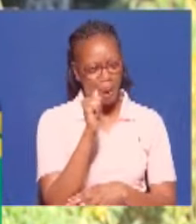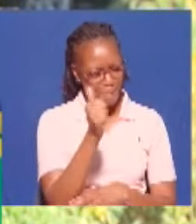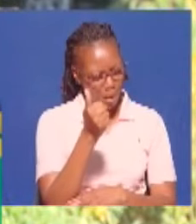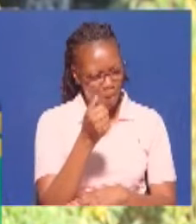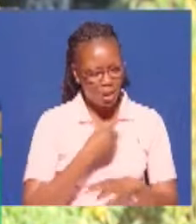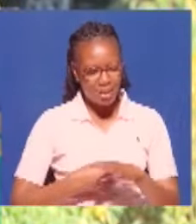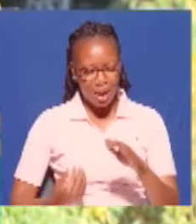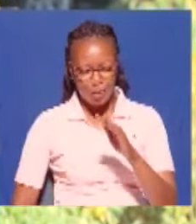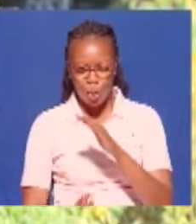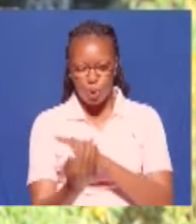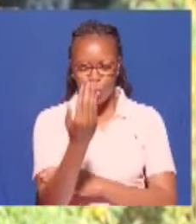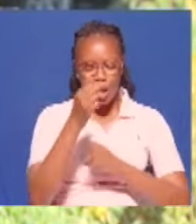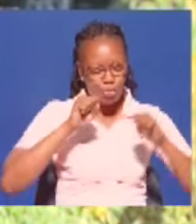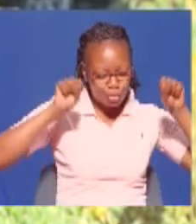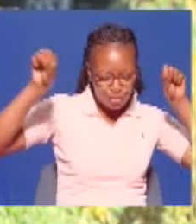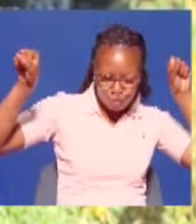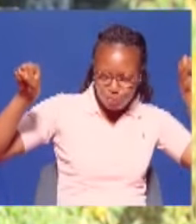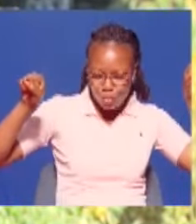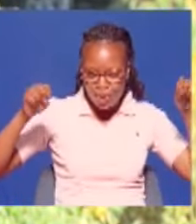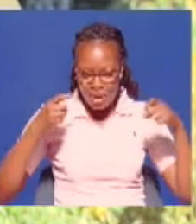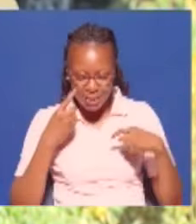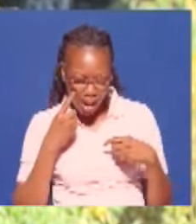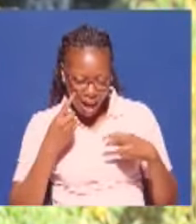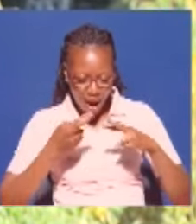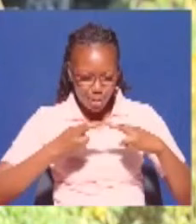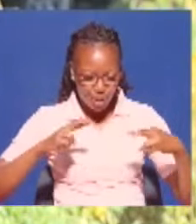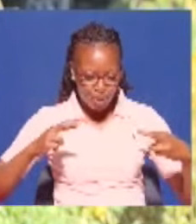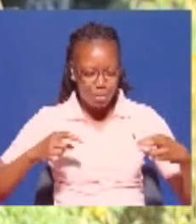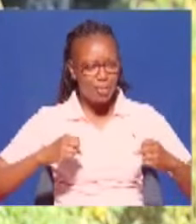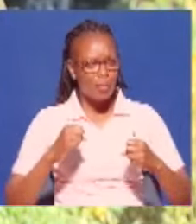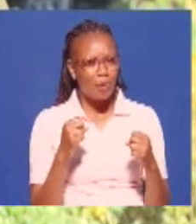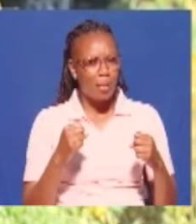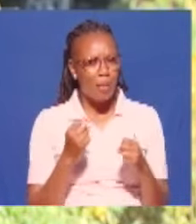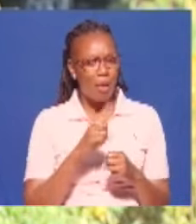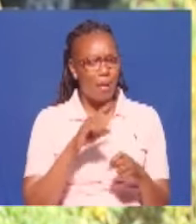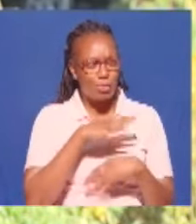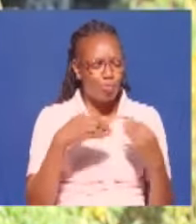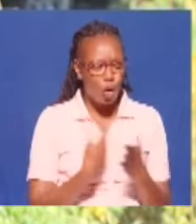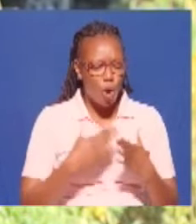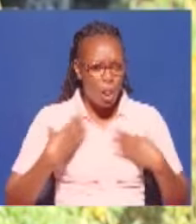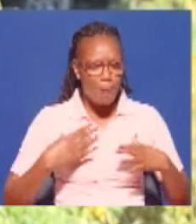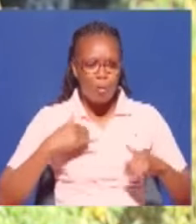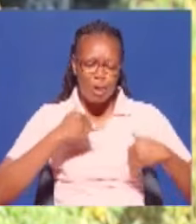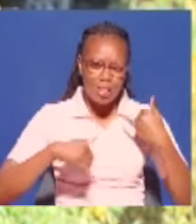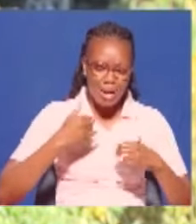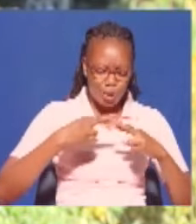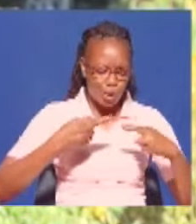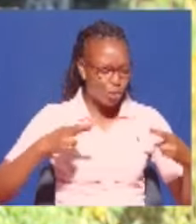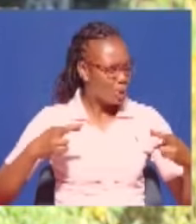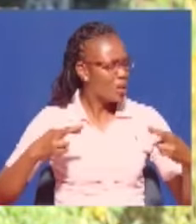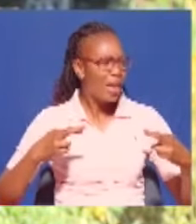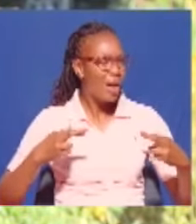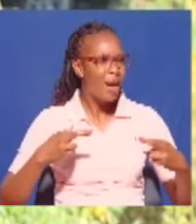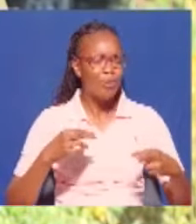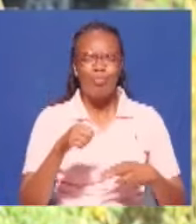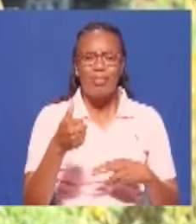kiamsha kinywa. Lakini si watu wote hufurahia ulaji wa sausages kwani nyingi wazo hutengenezwa kwa nyama. Basi ili walaji wa